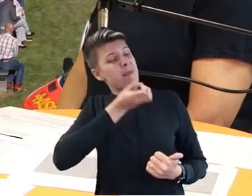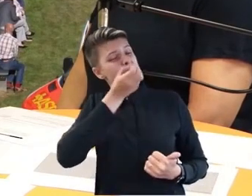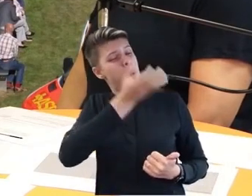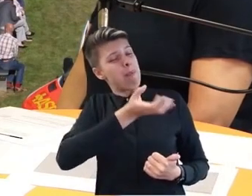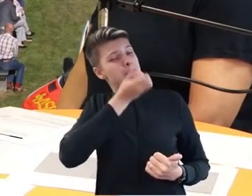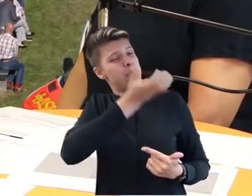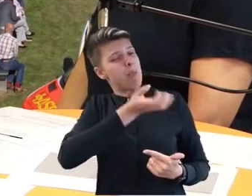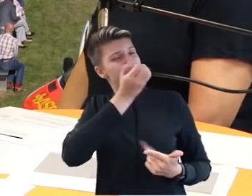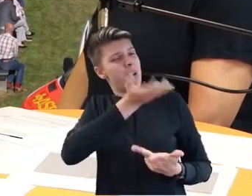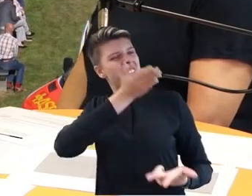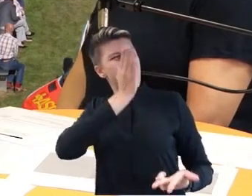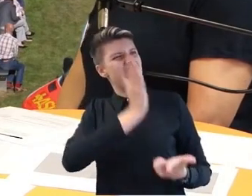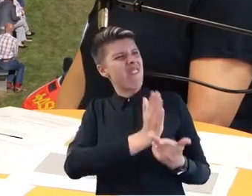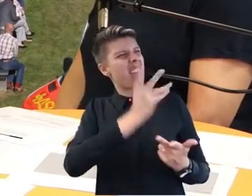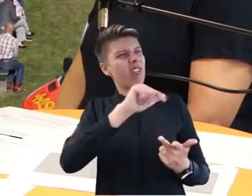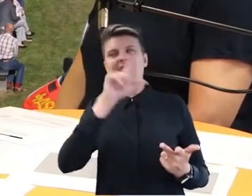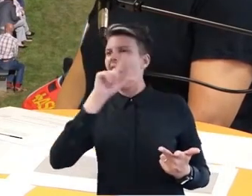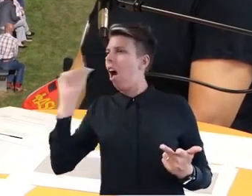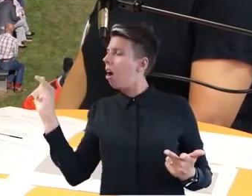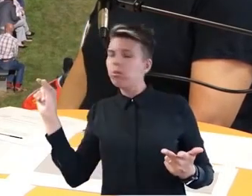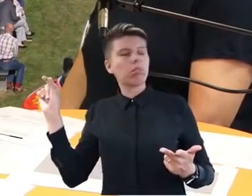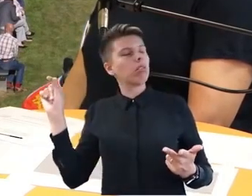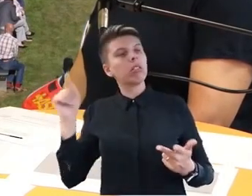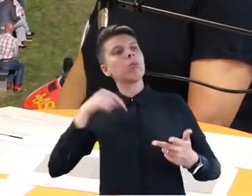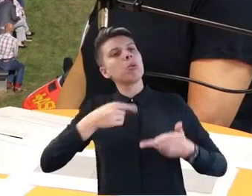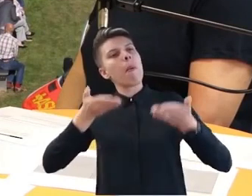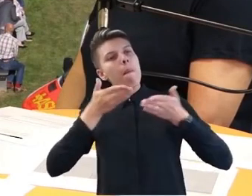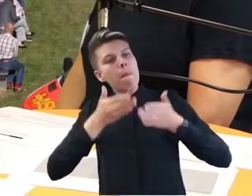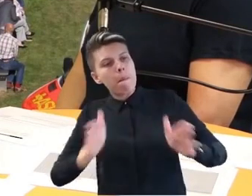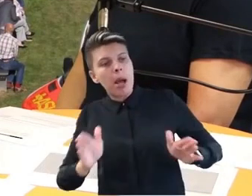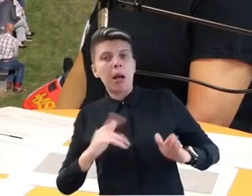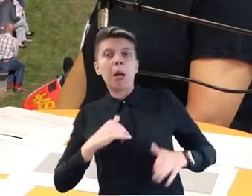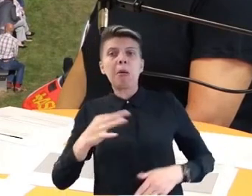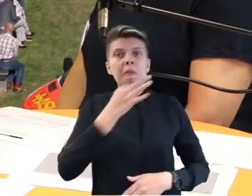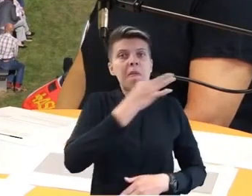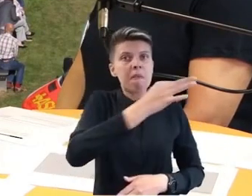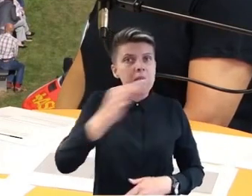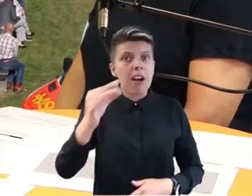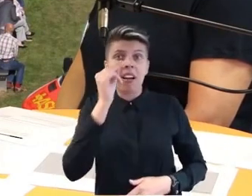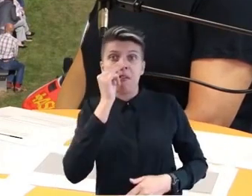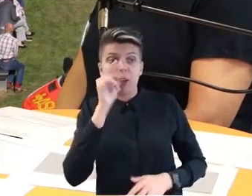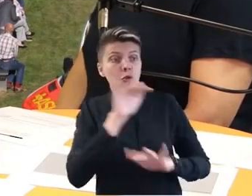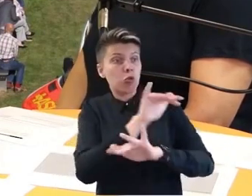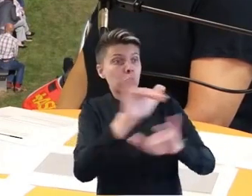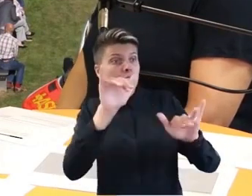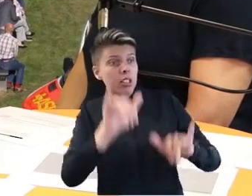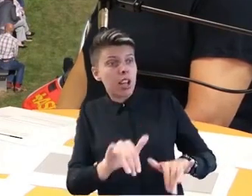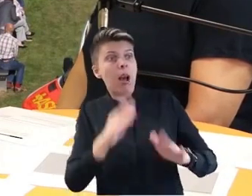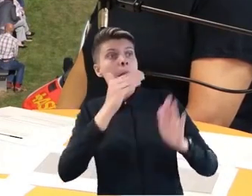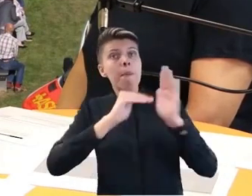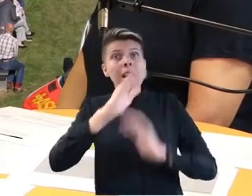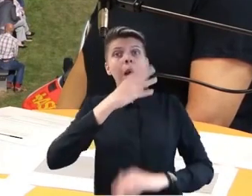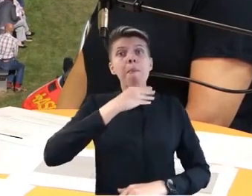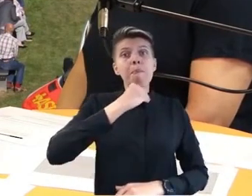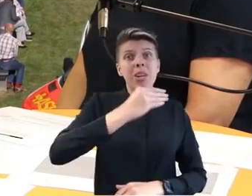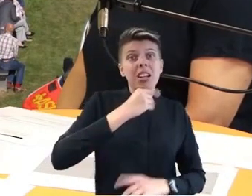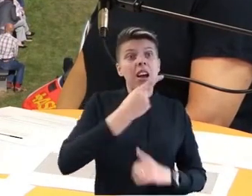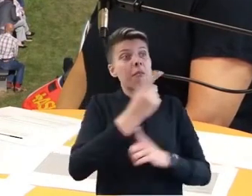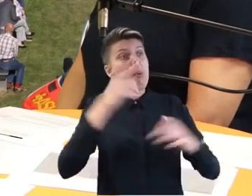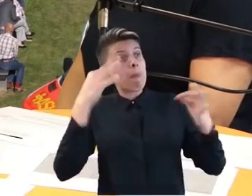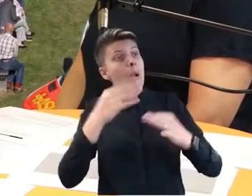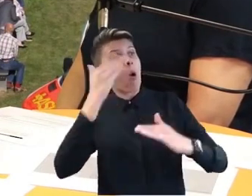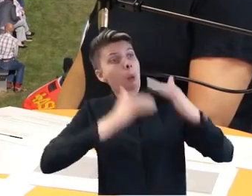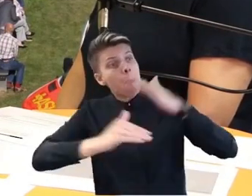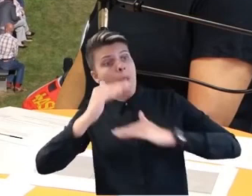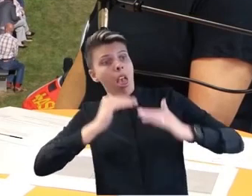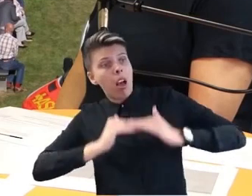drauf gibt es vielleicht noch informationslücken noch weitere informationsbedarf gibt es noch kanäle die ich weiter mit informationen bestücken kann